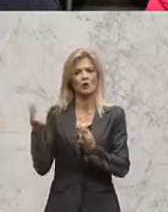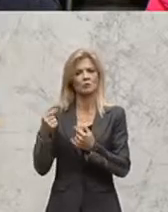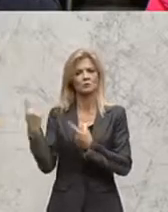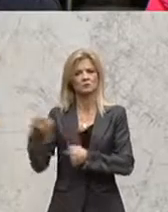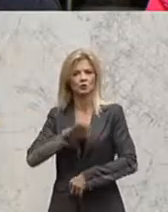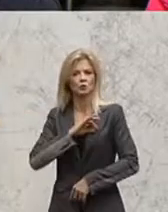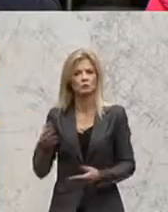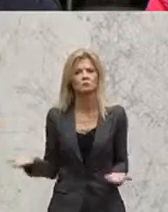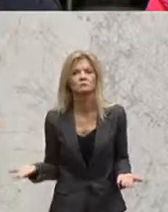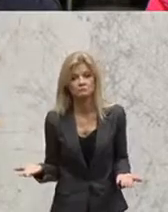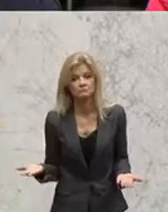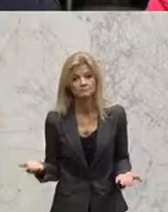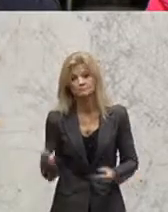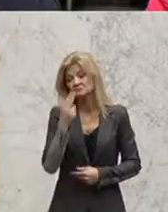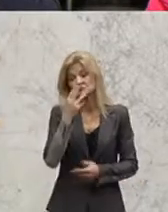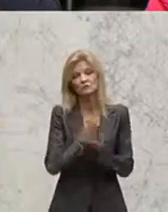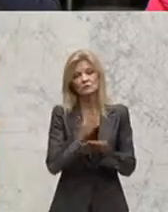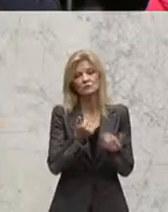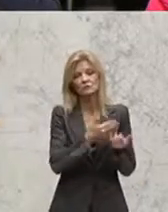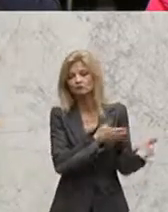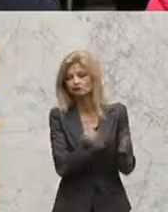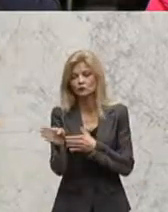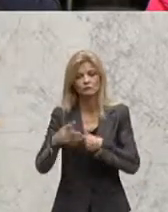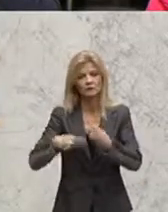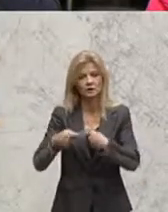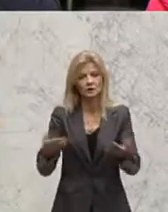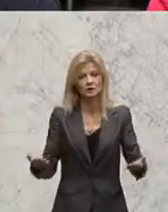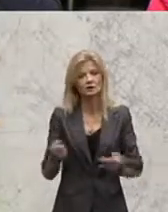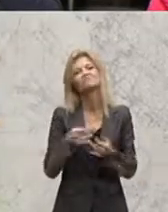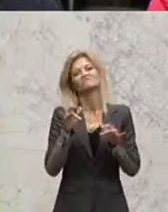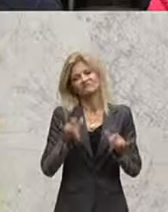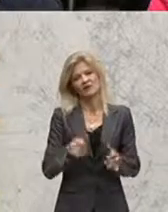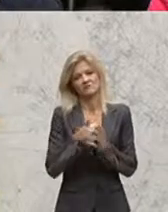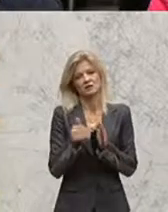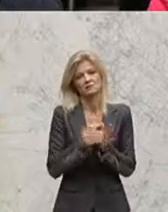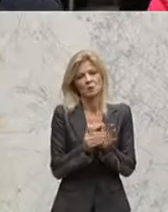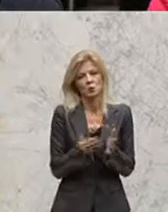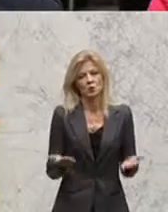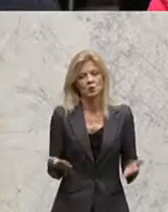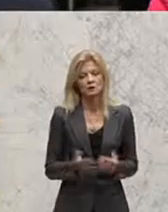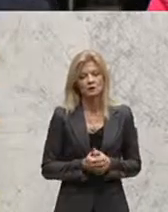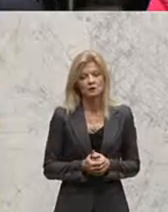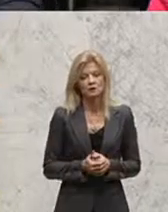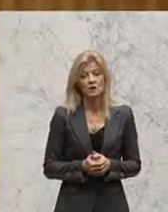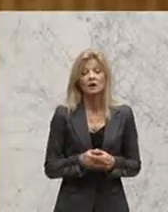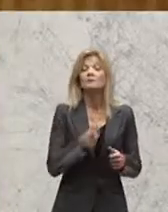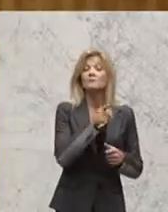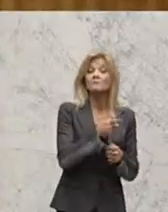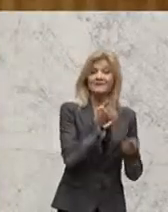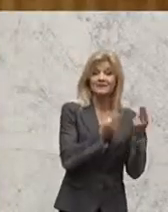es dann natürlich leider Gottes Fehlentwicklungen gibt, dass es Missbrauch gibt. Wenn man dann auch die Entscheidungen der unabhängigen